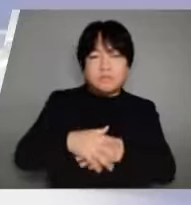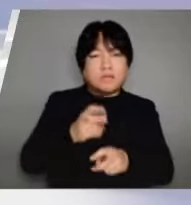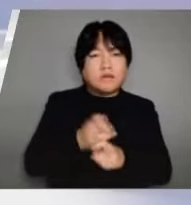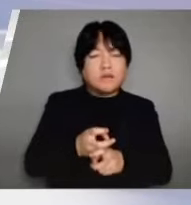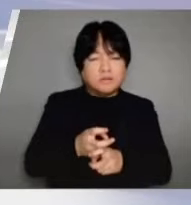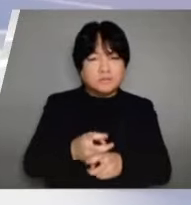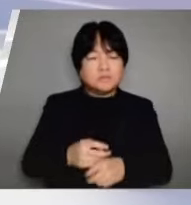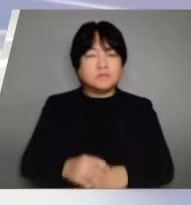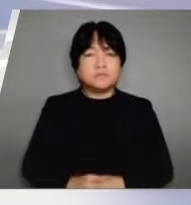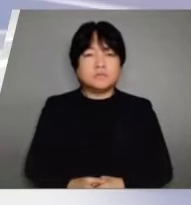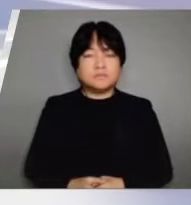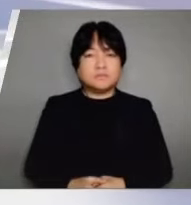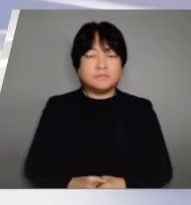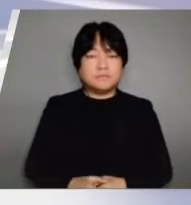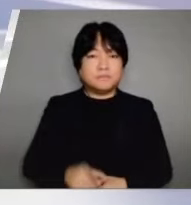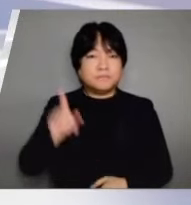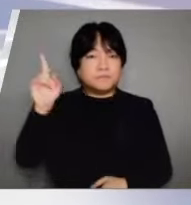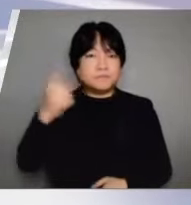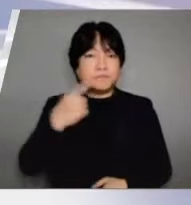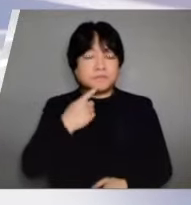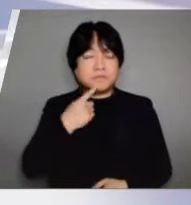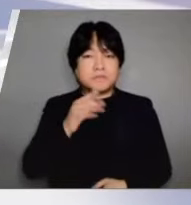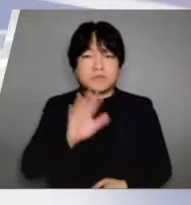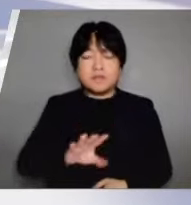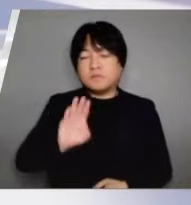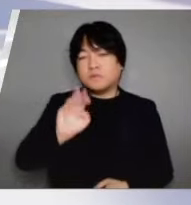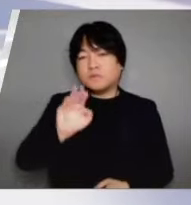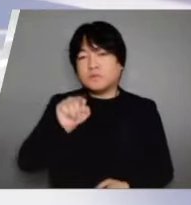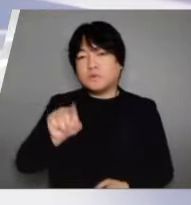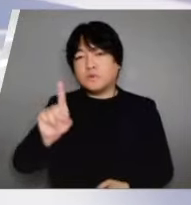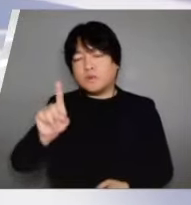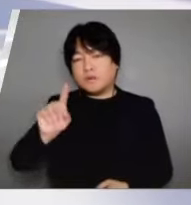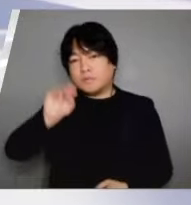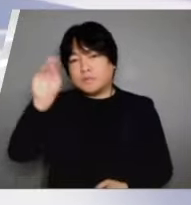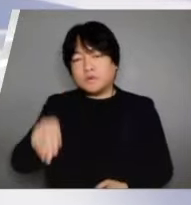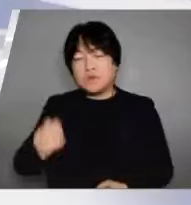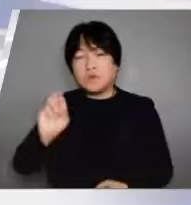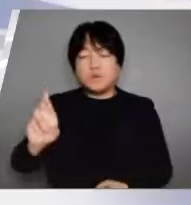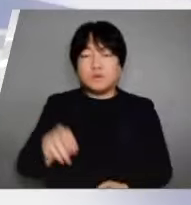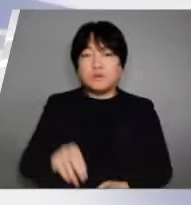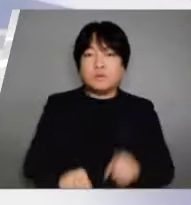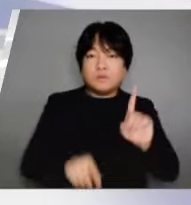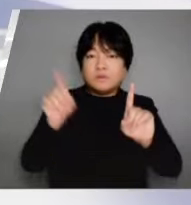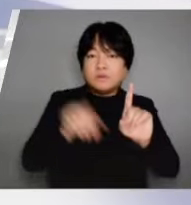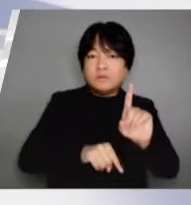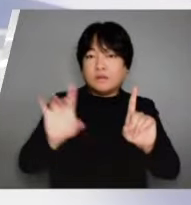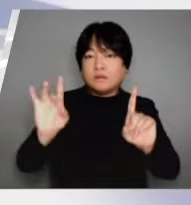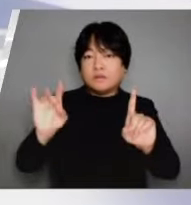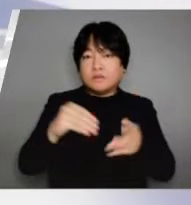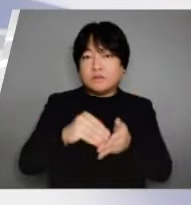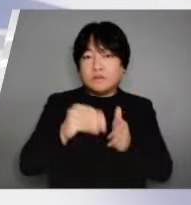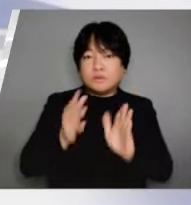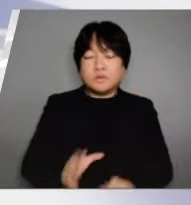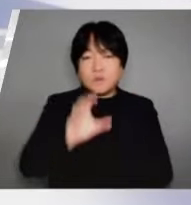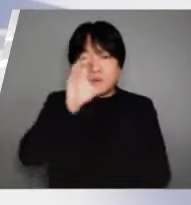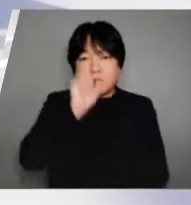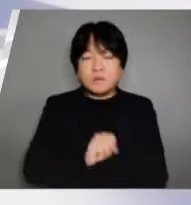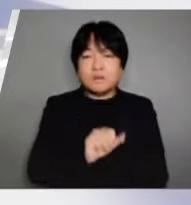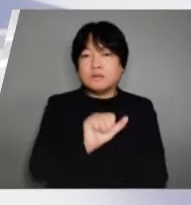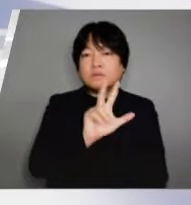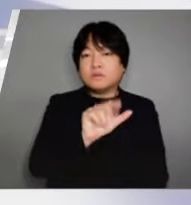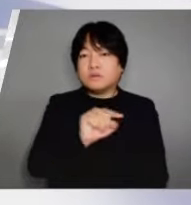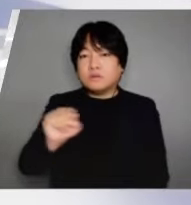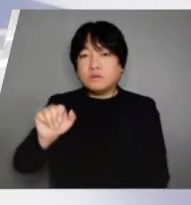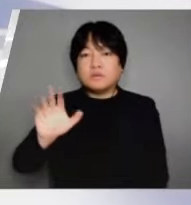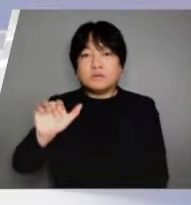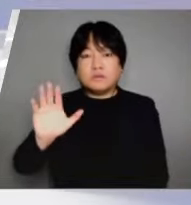Tobacco Survey, 14.1% o 1 sa bawat 7 Pilipinong estudyanteng edad 13 to 15 ang gumagamit